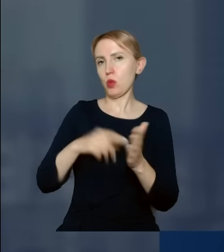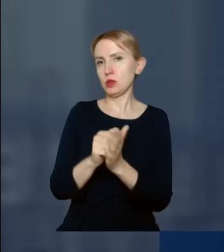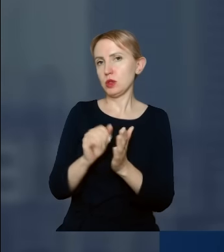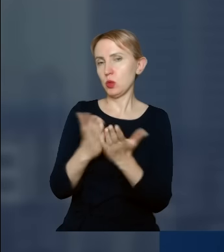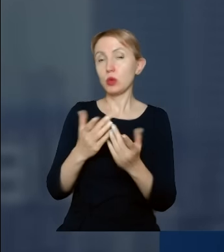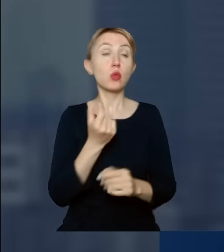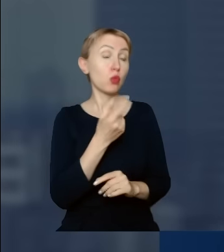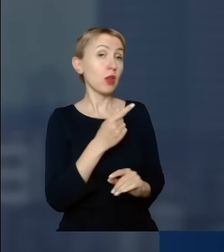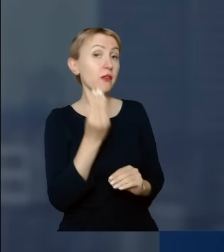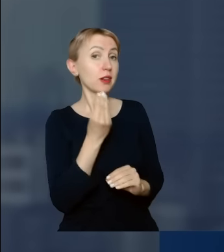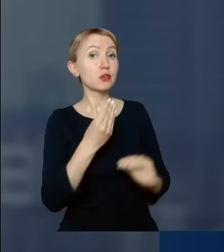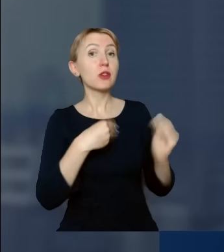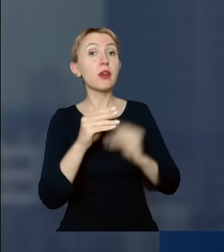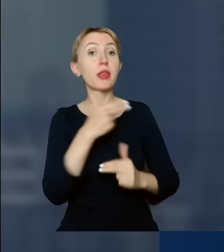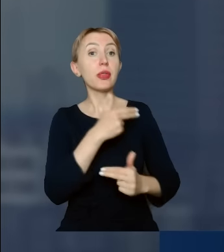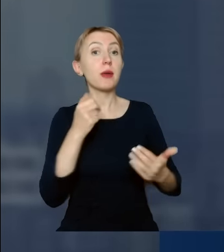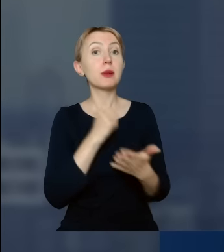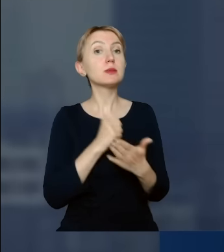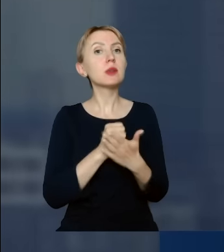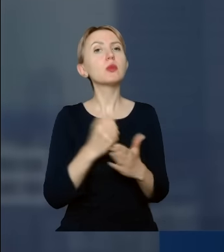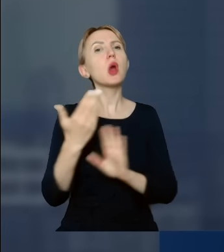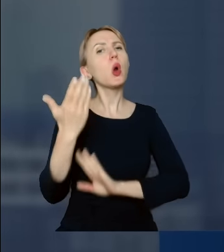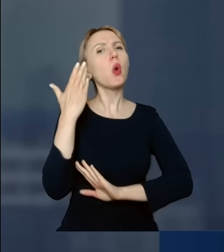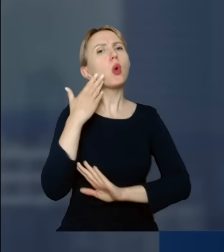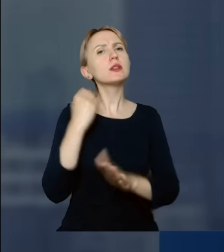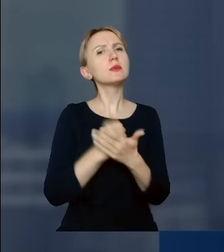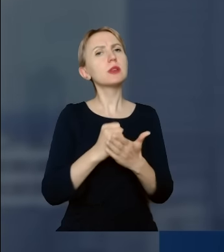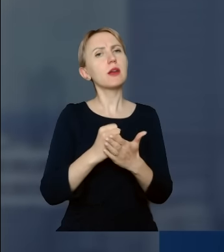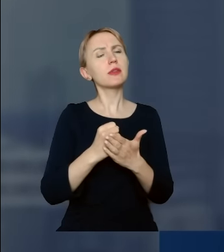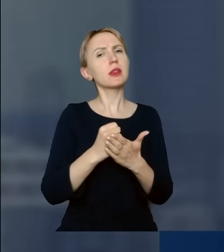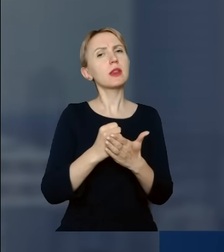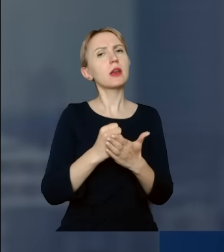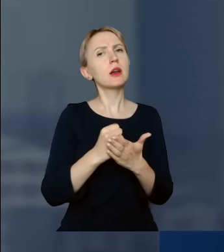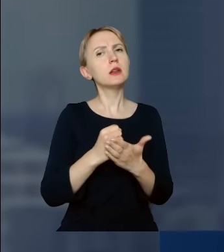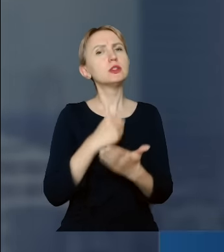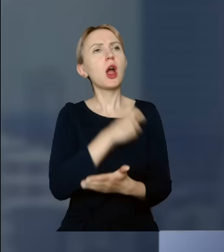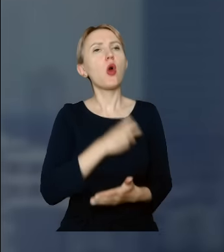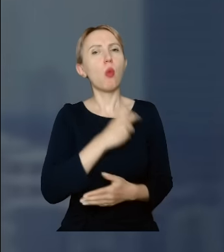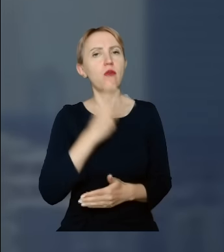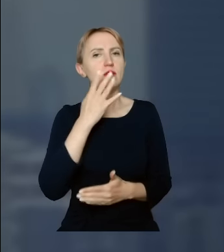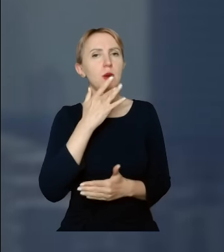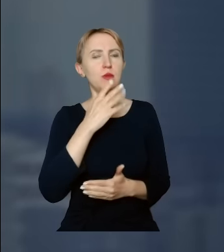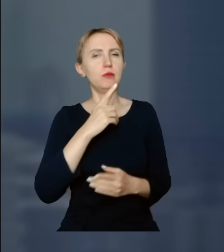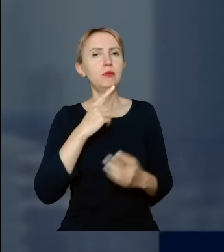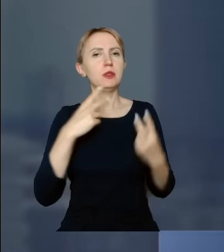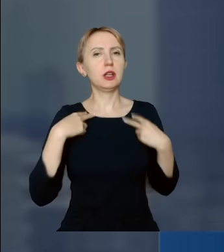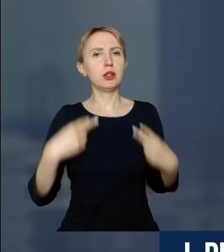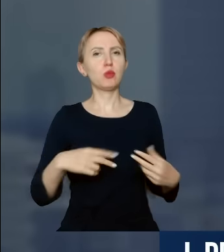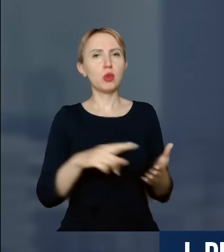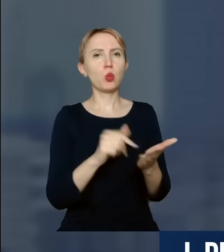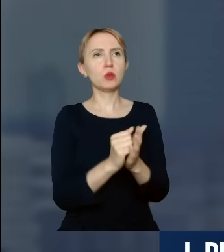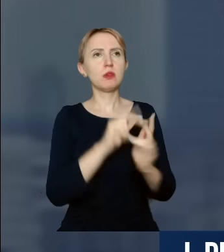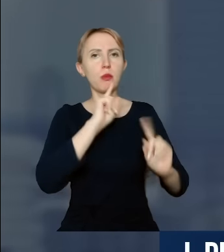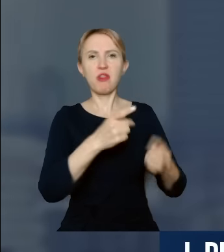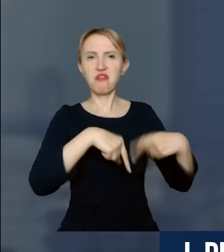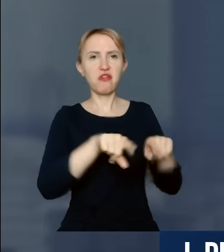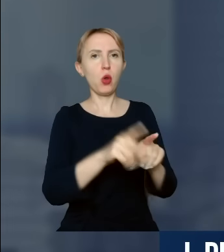bo ta sprawa ostatnia, kiedy powiedział, że nie wykona orzeczenia Trybunału Konstytucyjnego, to jest sprawa w